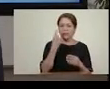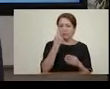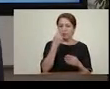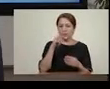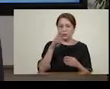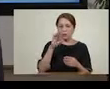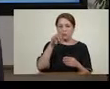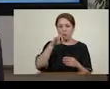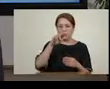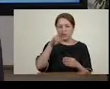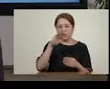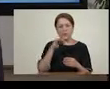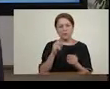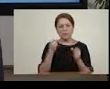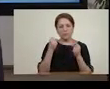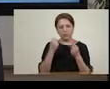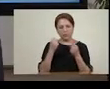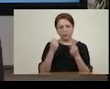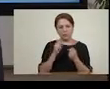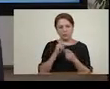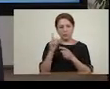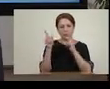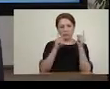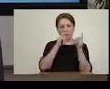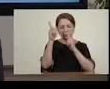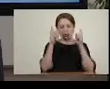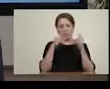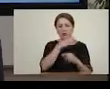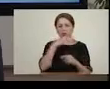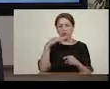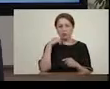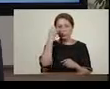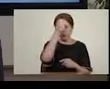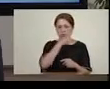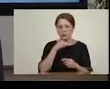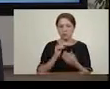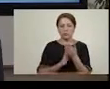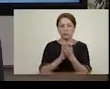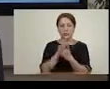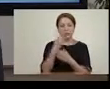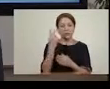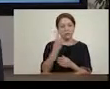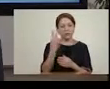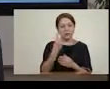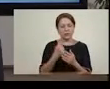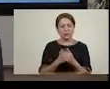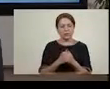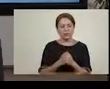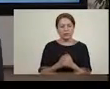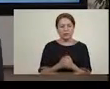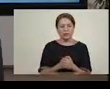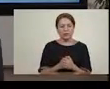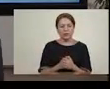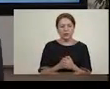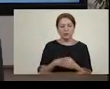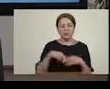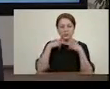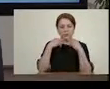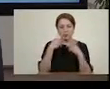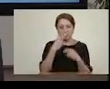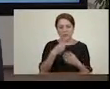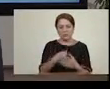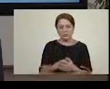ildizli, sirshoh, shohshabbali, ko'p yillik o'simlik. Keyingisi, demak, ahamiyat beramiz,